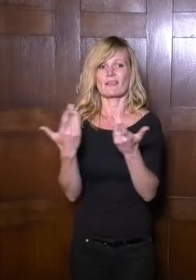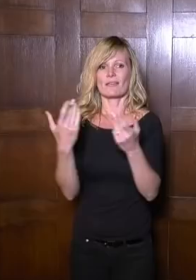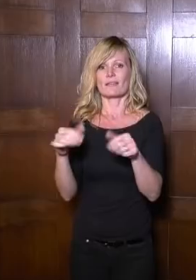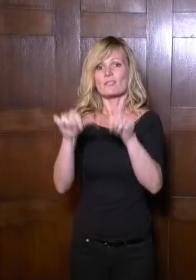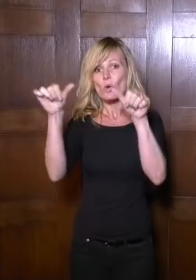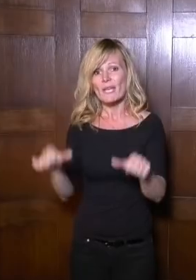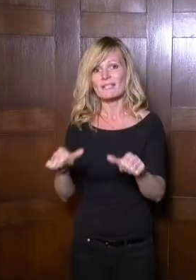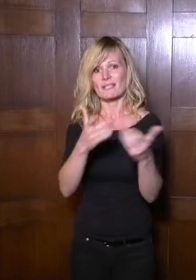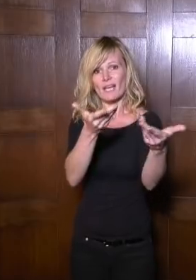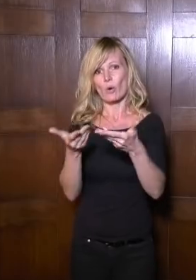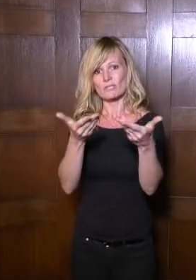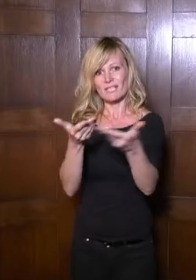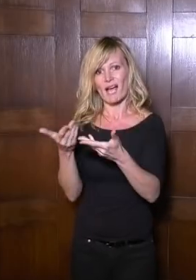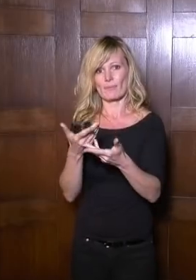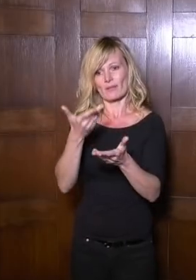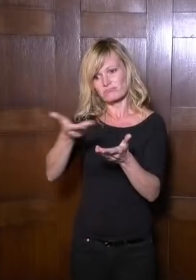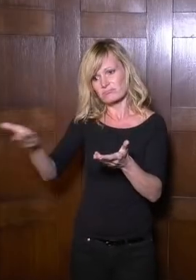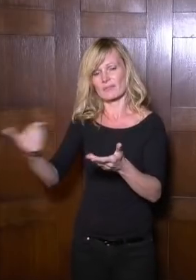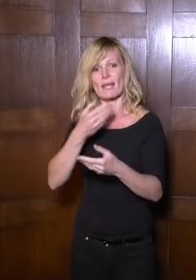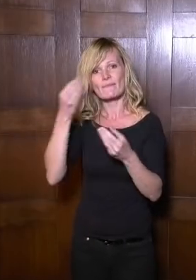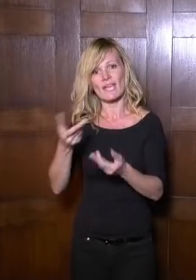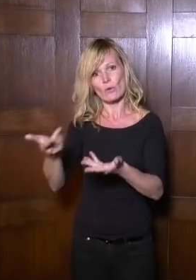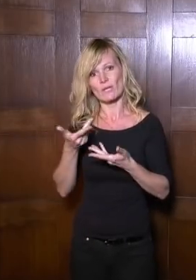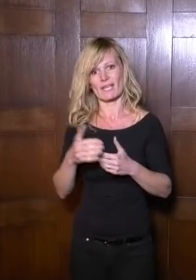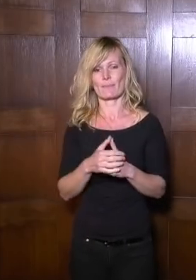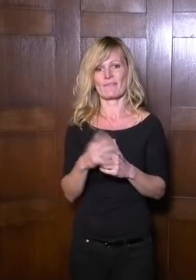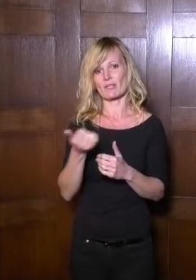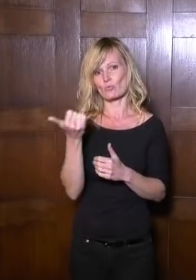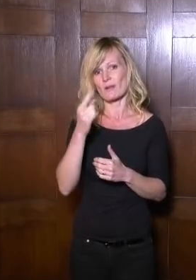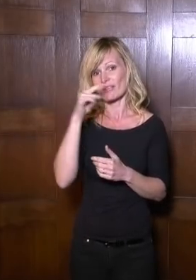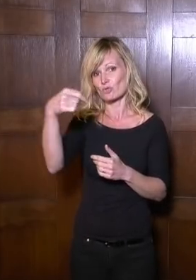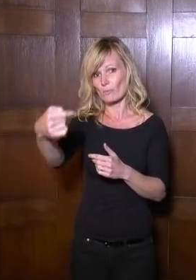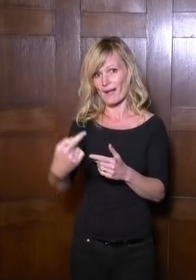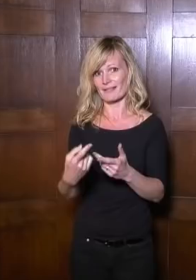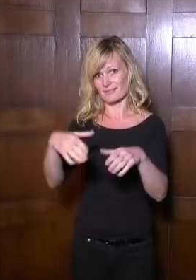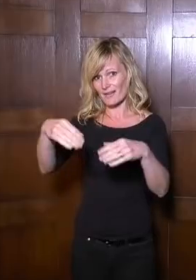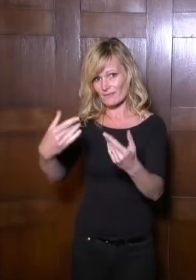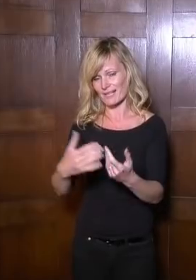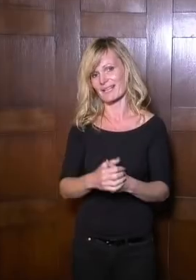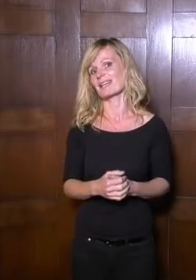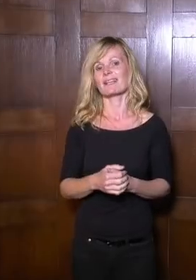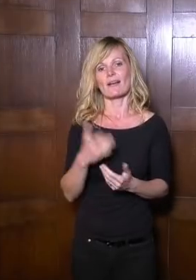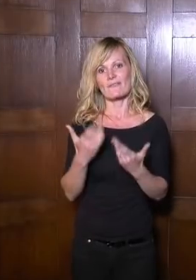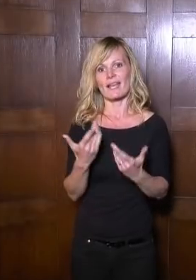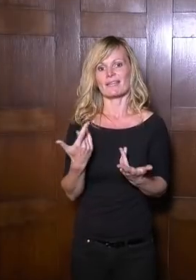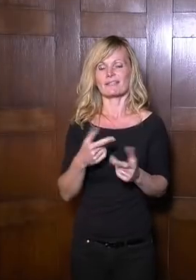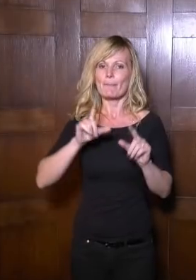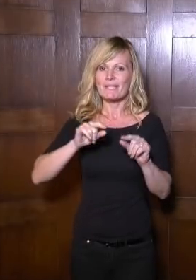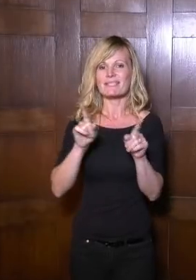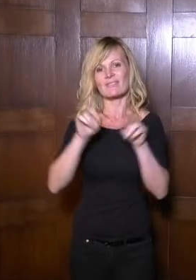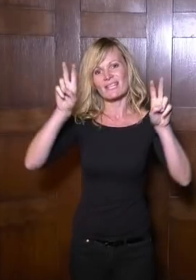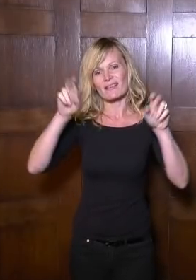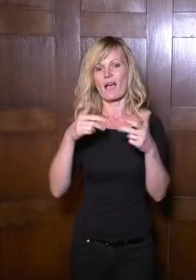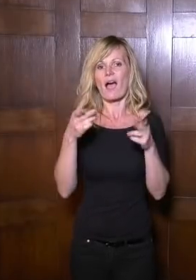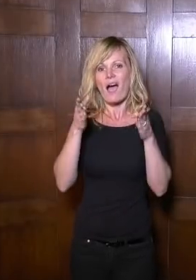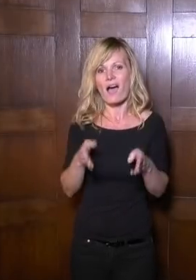Beispiel hergerichtet werden können und dass eine Empfehlung gegeben wird, finde ich super, wenn das schon in die Wege geleitet wird, aber dass wir vielleicht mindestens eine Art Abschluss